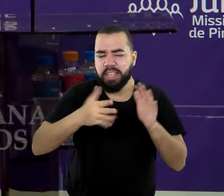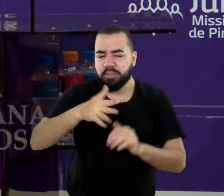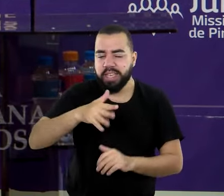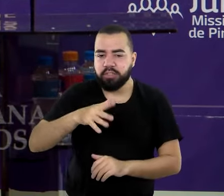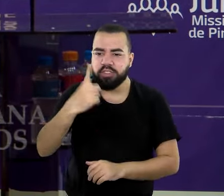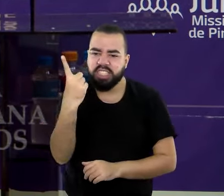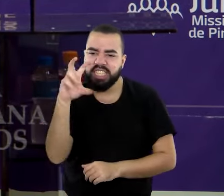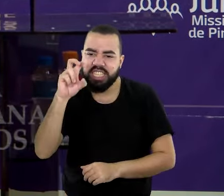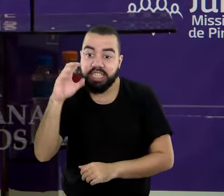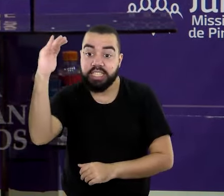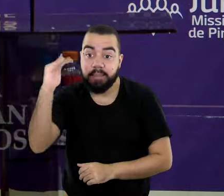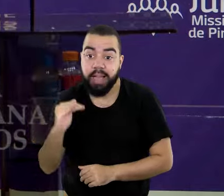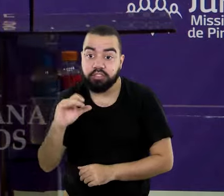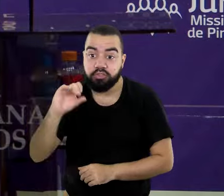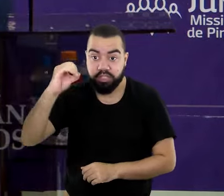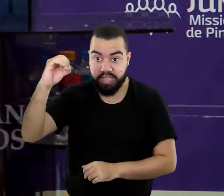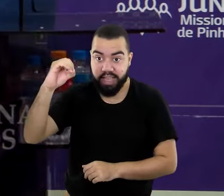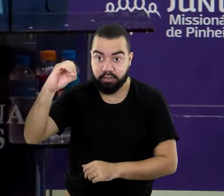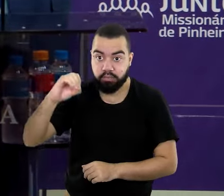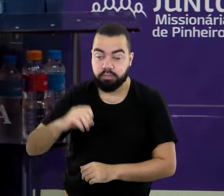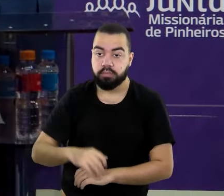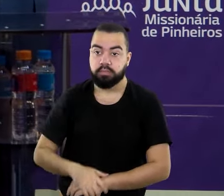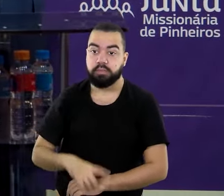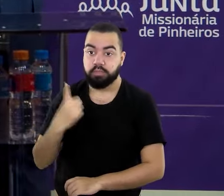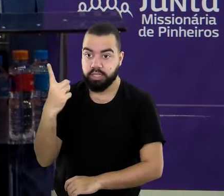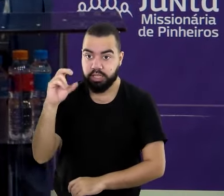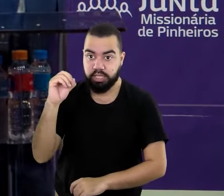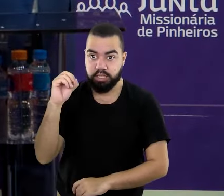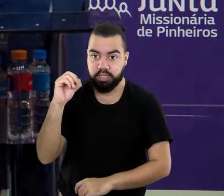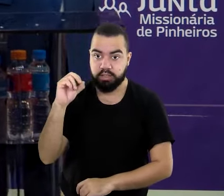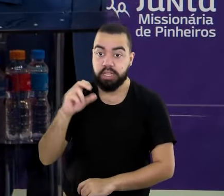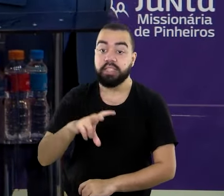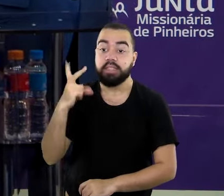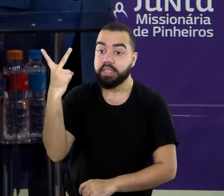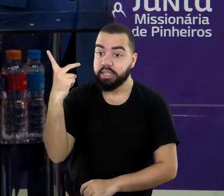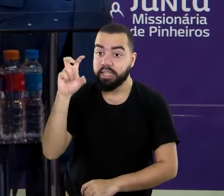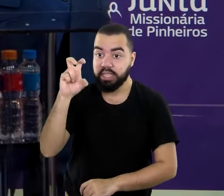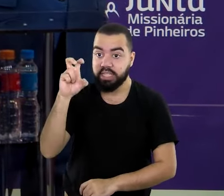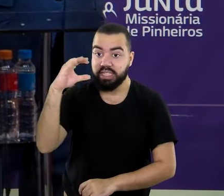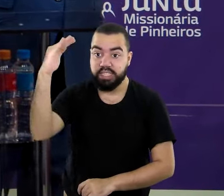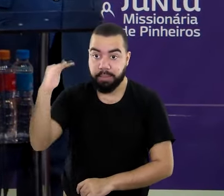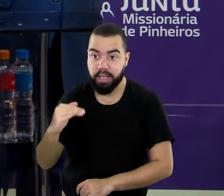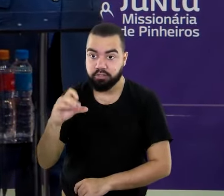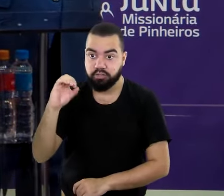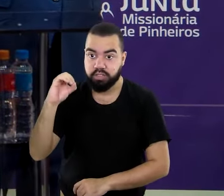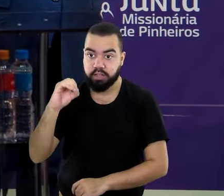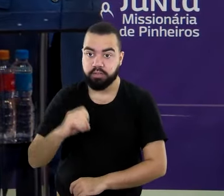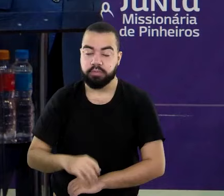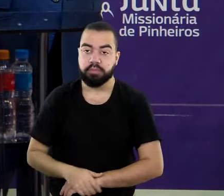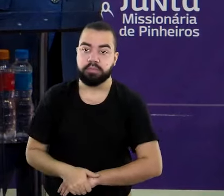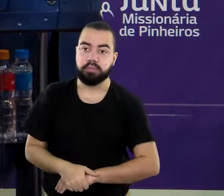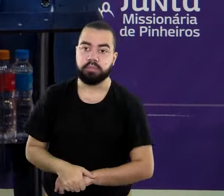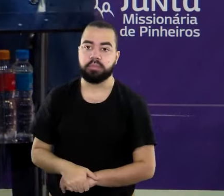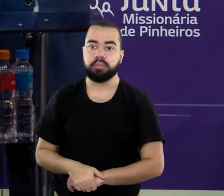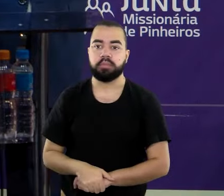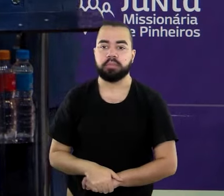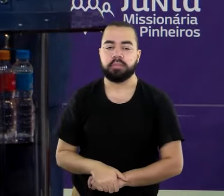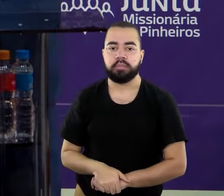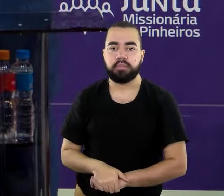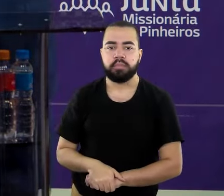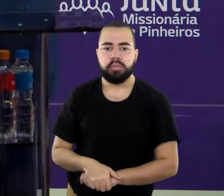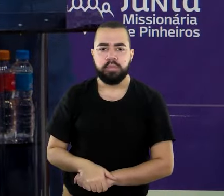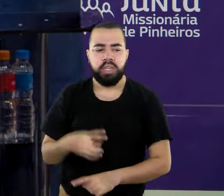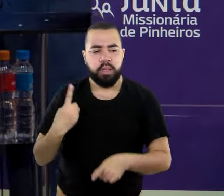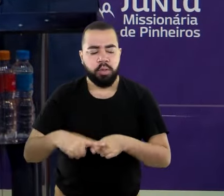15 graus negativo. 그런 너무 어려운 날은 어려운 날 전도를 쉬는 것이 아니라 전도를 해야